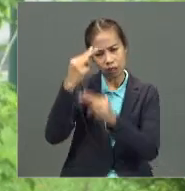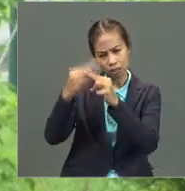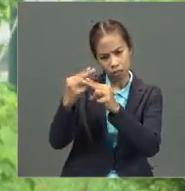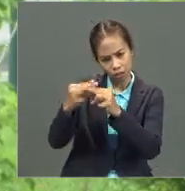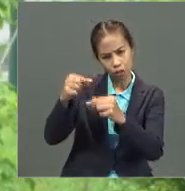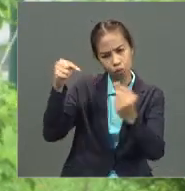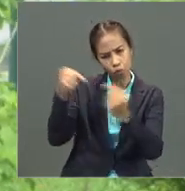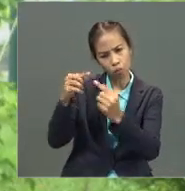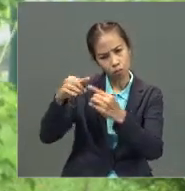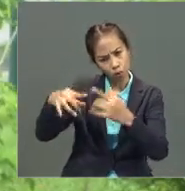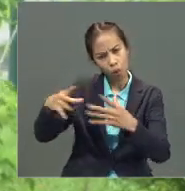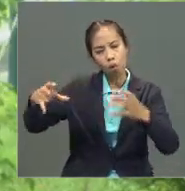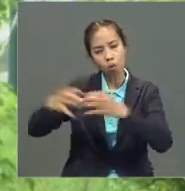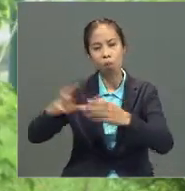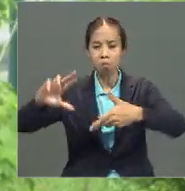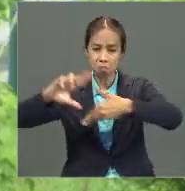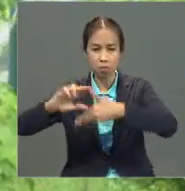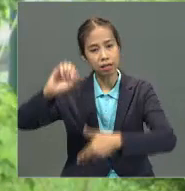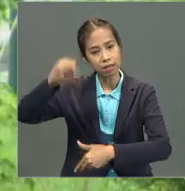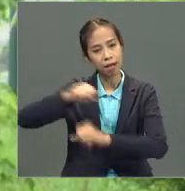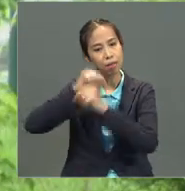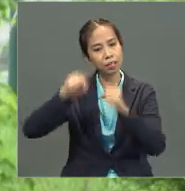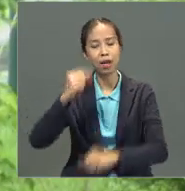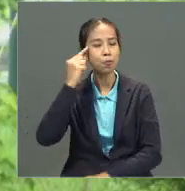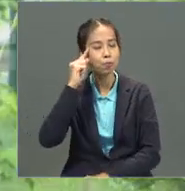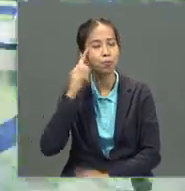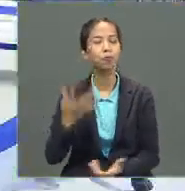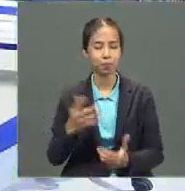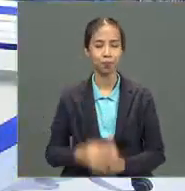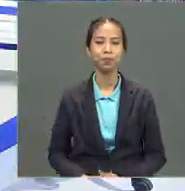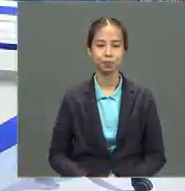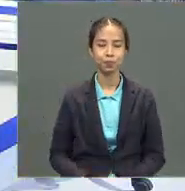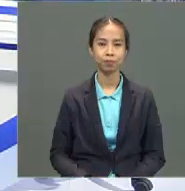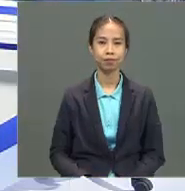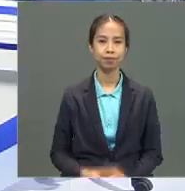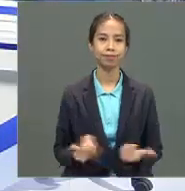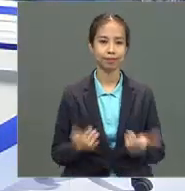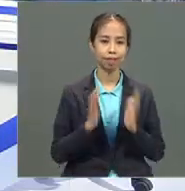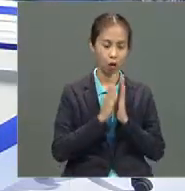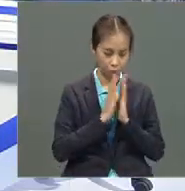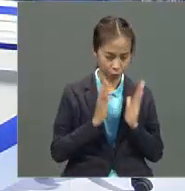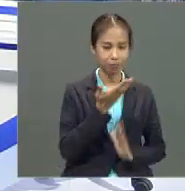จะเป็นในส่วนของพรรคพลังประชารัฐหรือไม่ค่ะคุณประวีณาคุณสุพนันท์ค่ะ ค่ะขอบคุณคุณโสรดาค่ะ